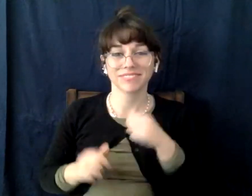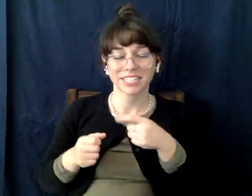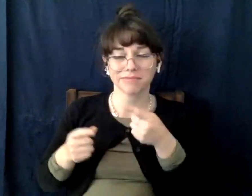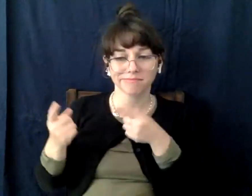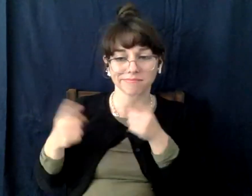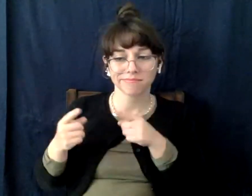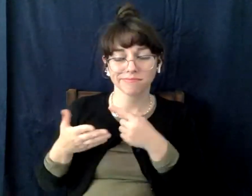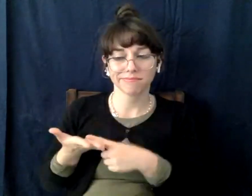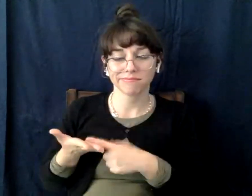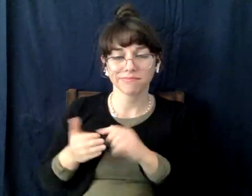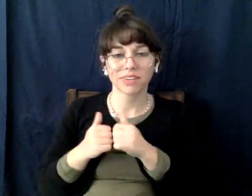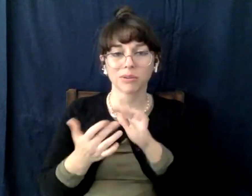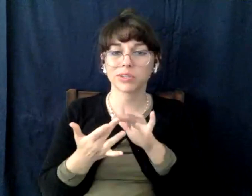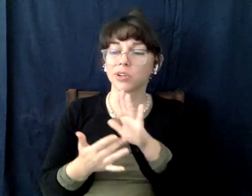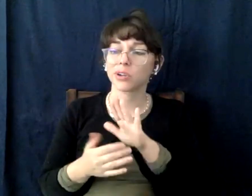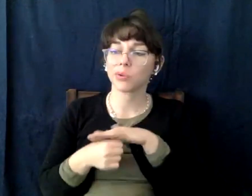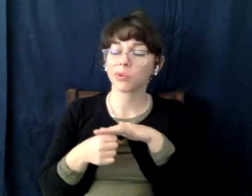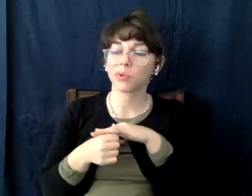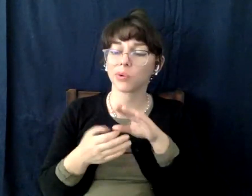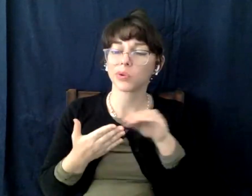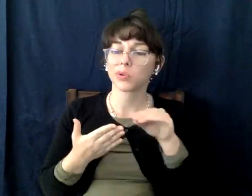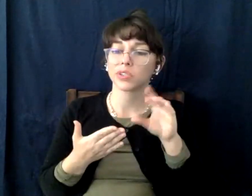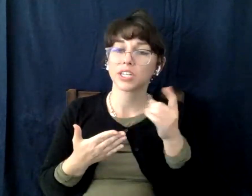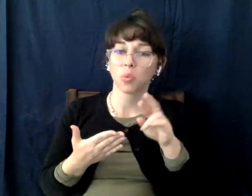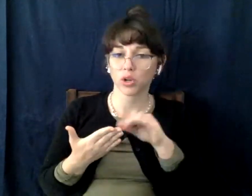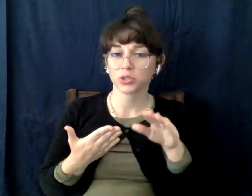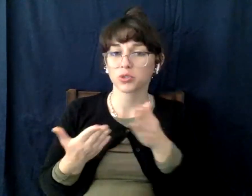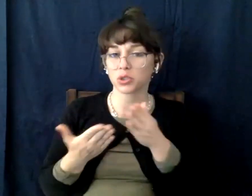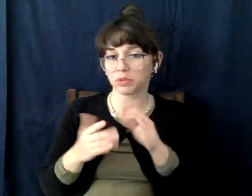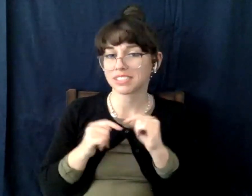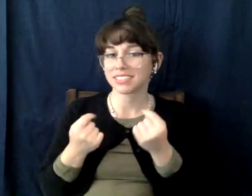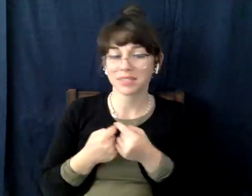services team. Okay. That would be great. Thank you. You're welcome.